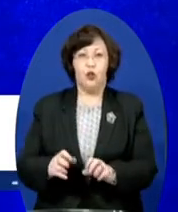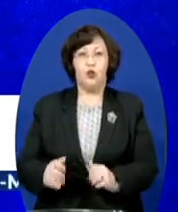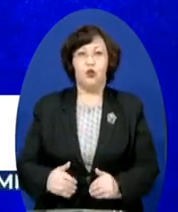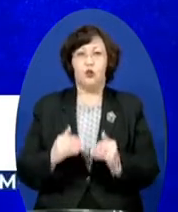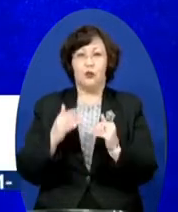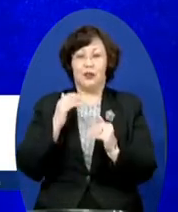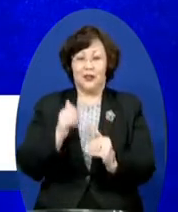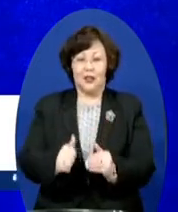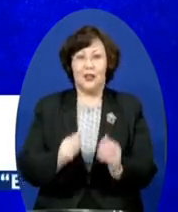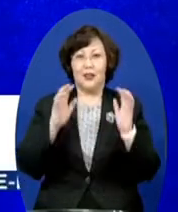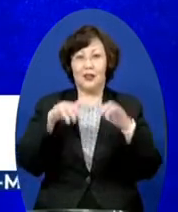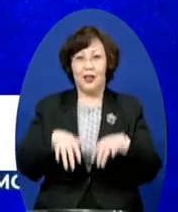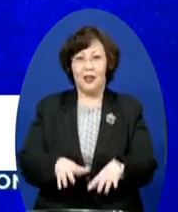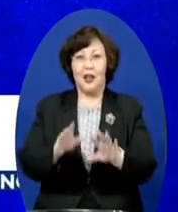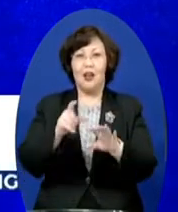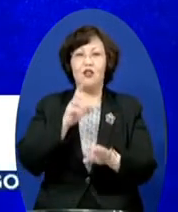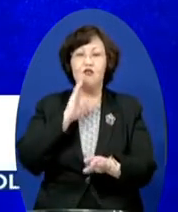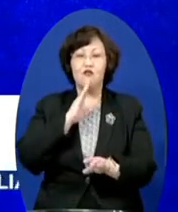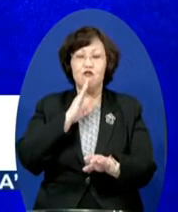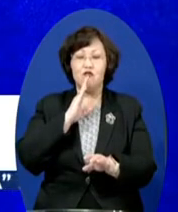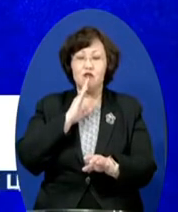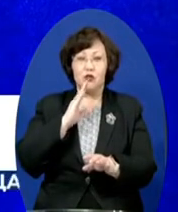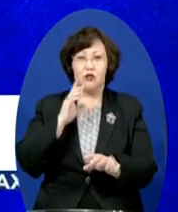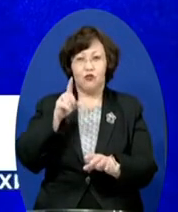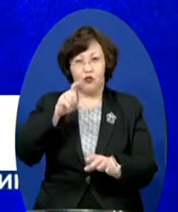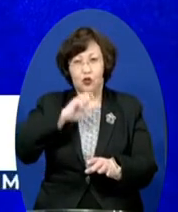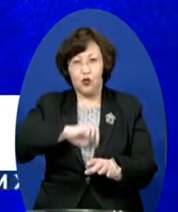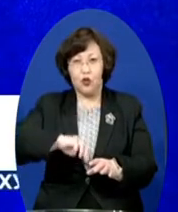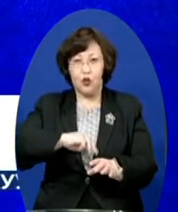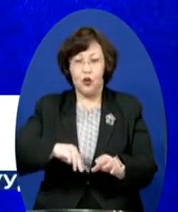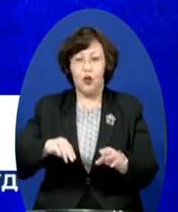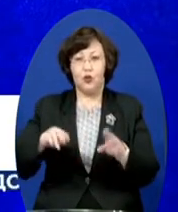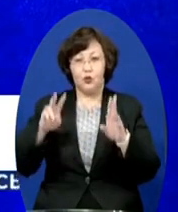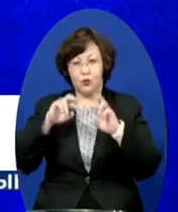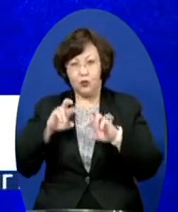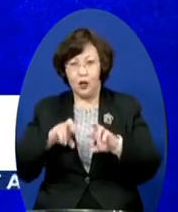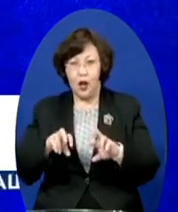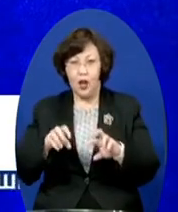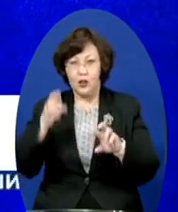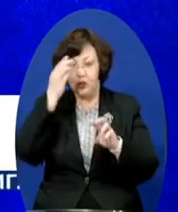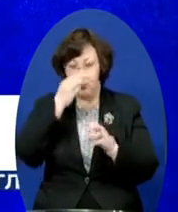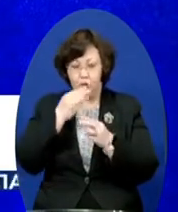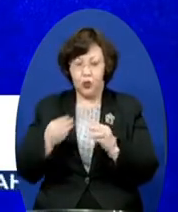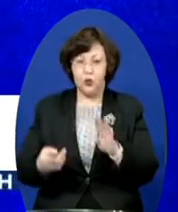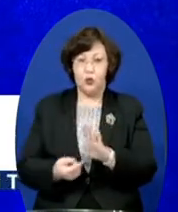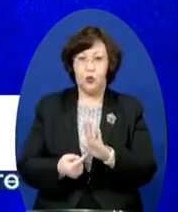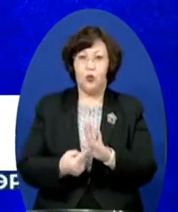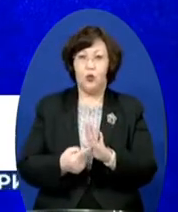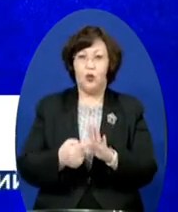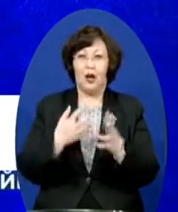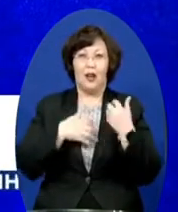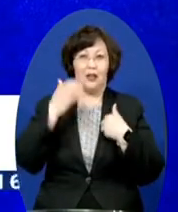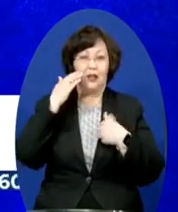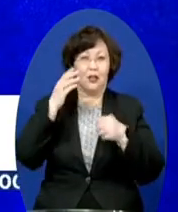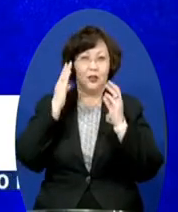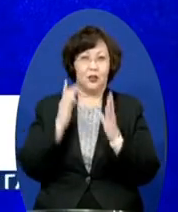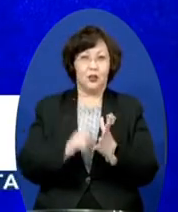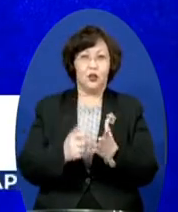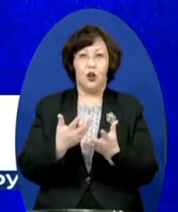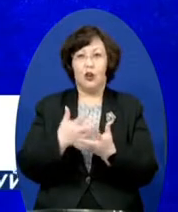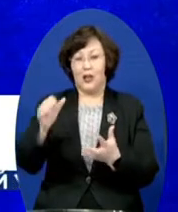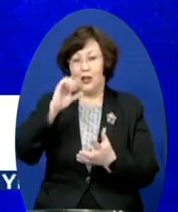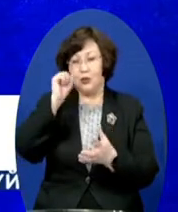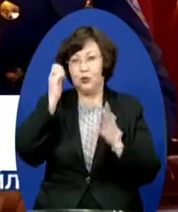хөгжүүлэн, далай ээжтэй тал бүрээс нь шинжлэх ухаанчаар судлан мэдж, түүн тулгамдсан олон нарын